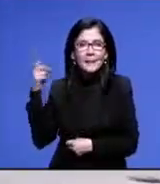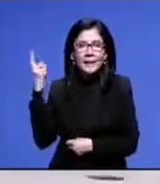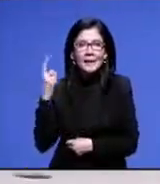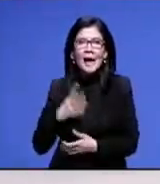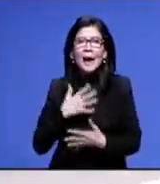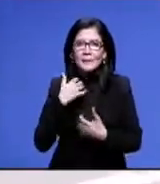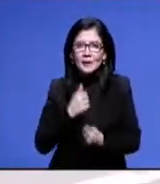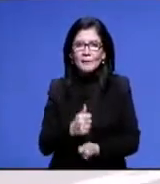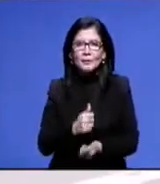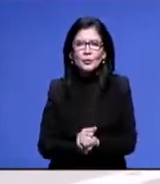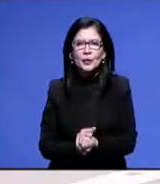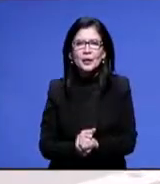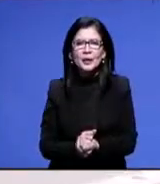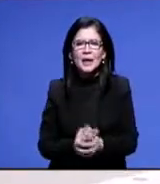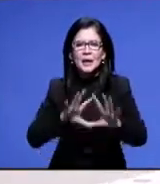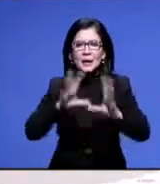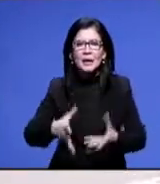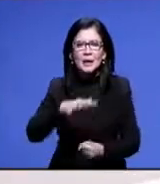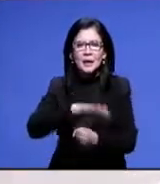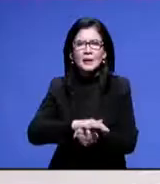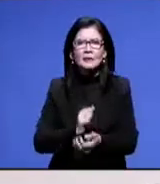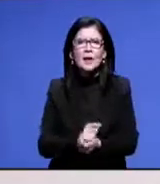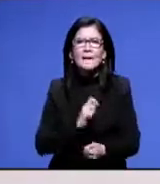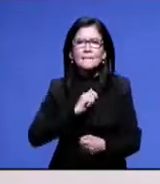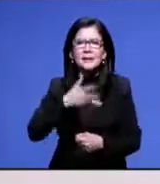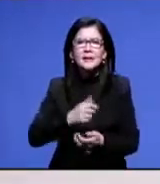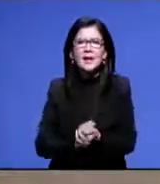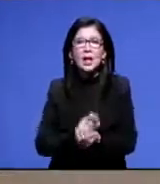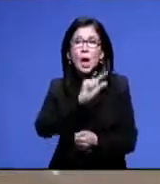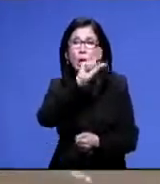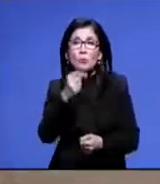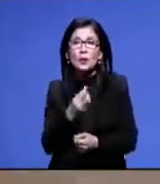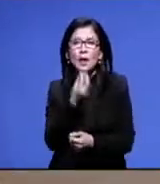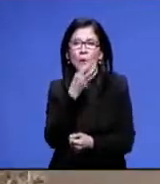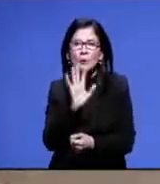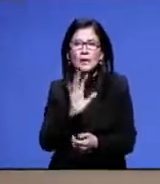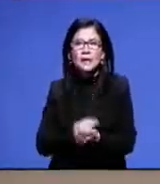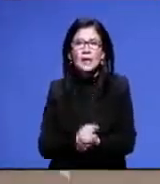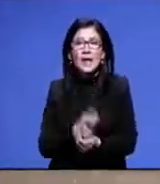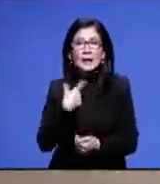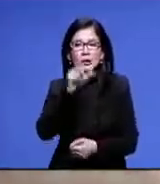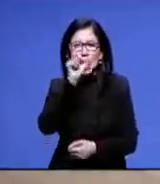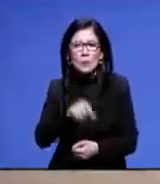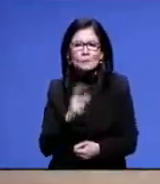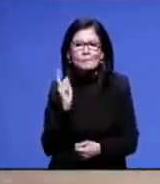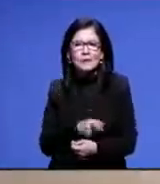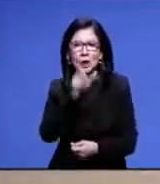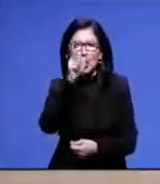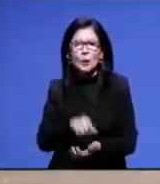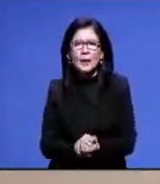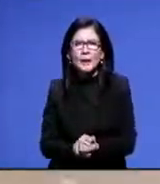kebutuhan LPG warga, terutama jelang bulan puasa serta menindak oknum yang sengaja memanfaatkan situasi